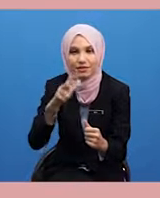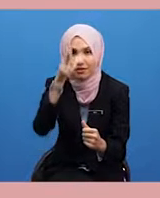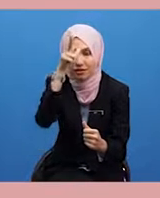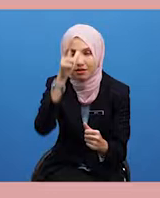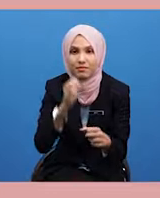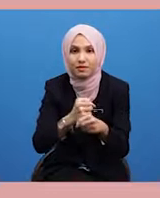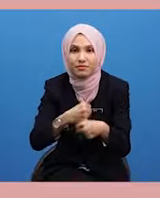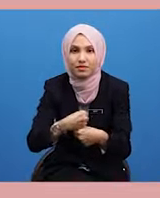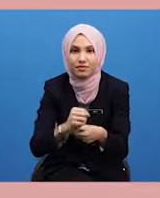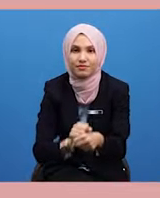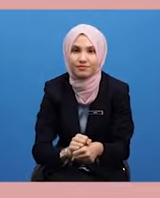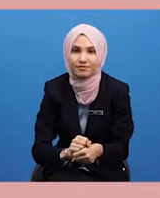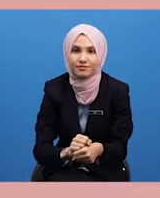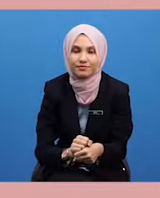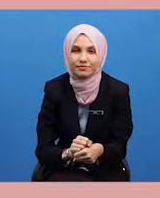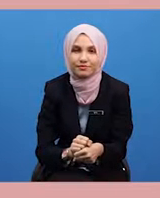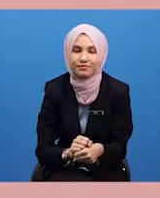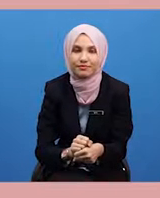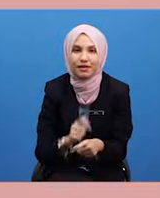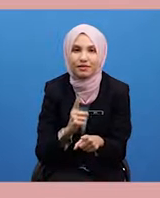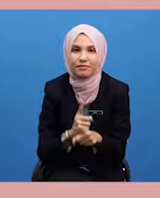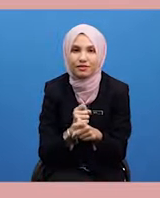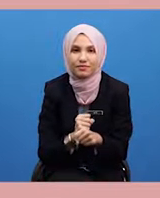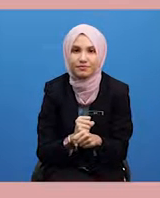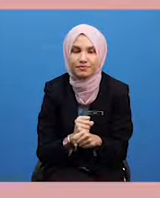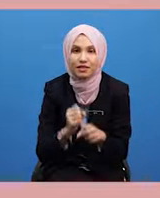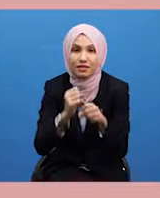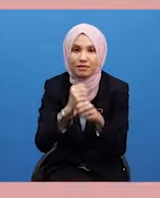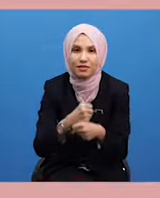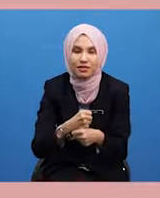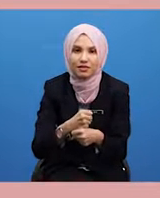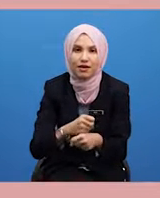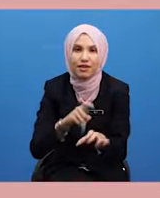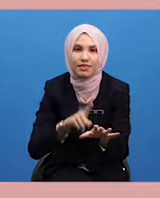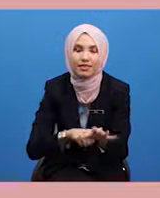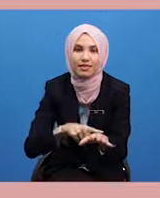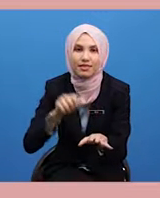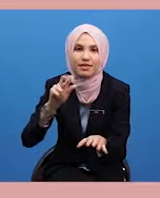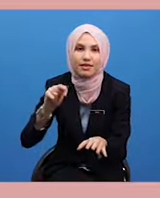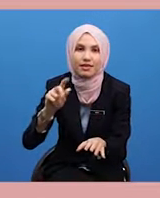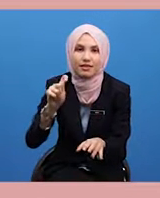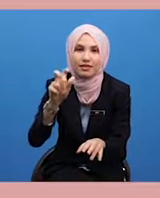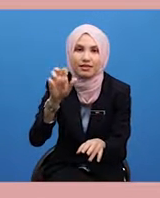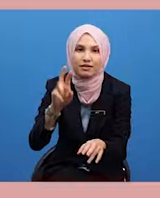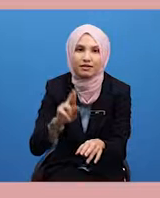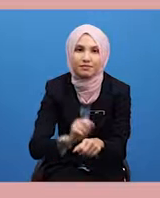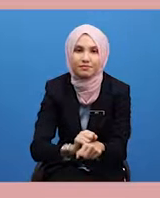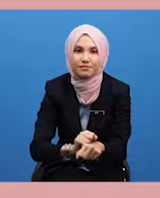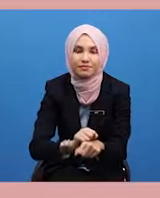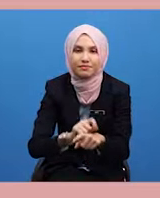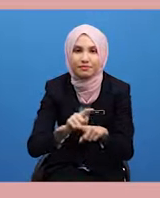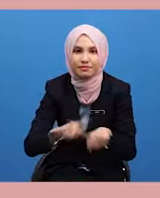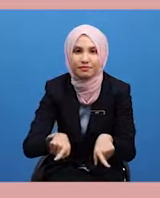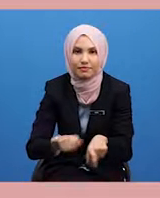jantan dibentuk? Ya, gamet jantan terbentuk di anther, manakala gamet